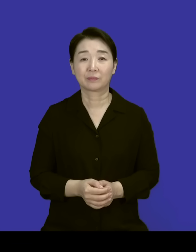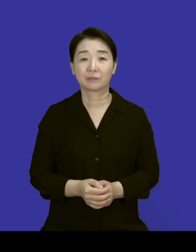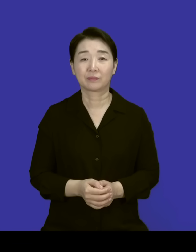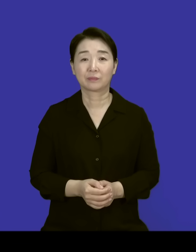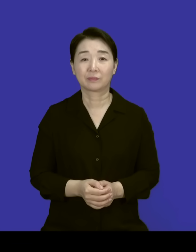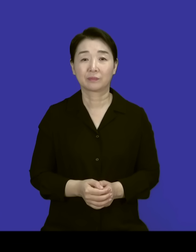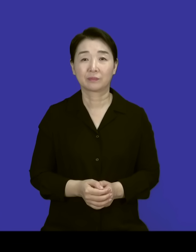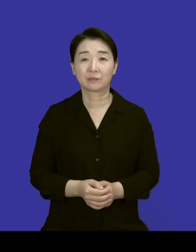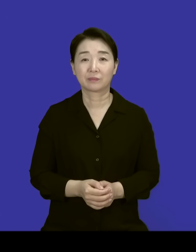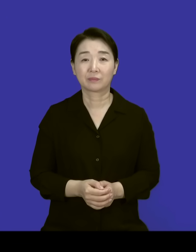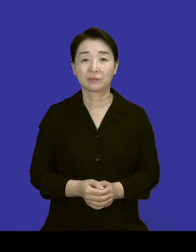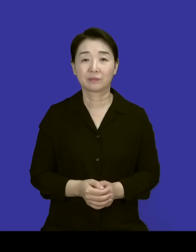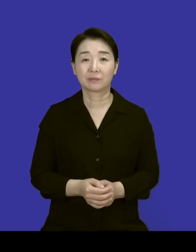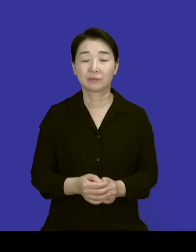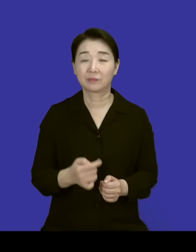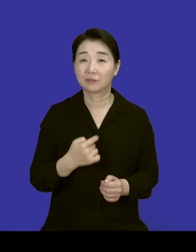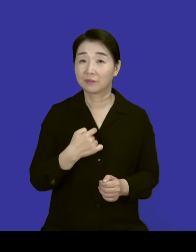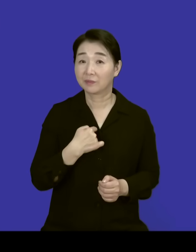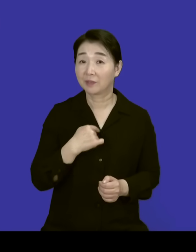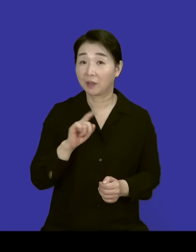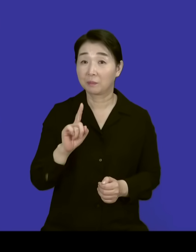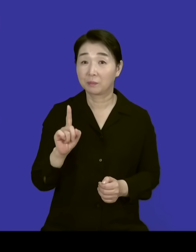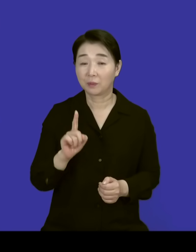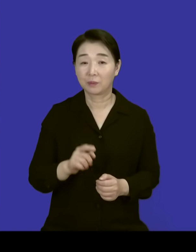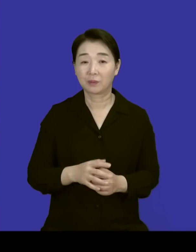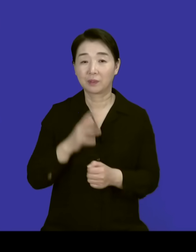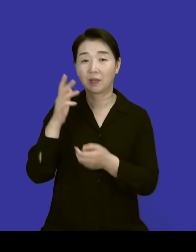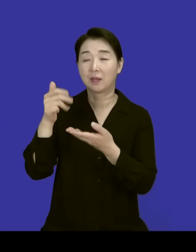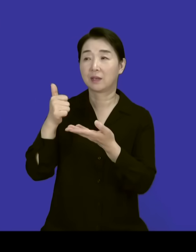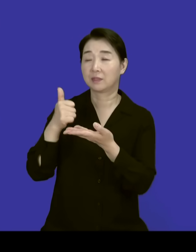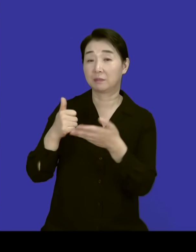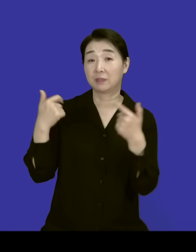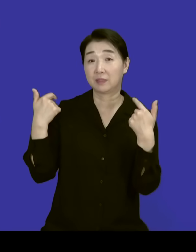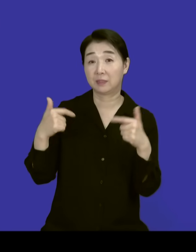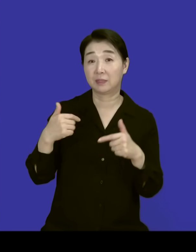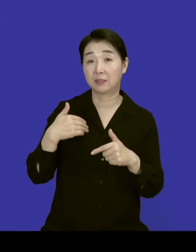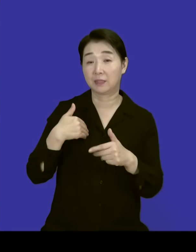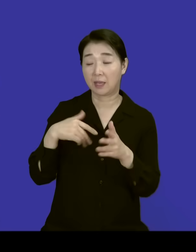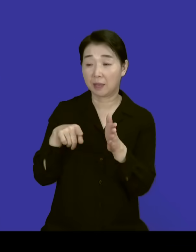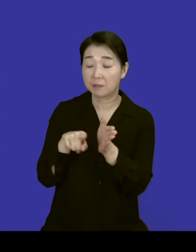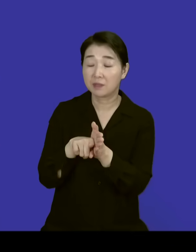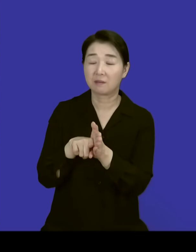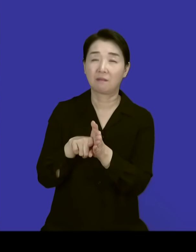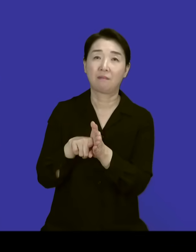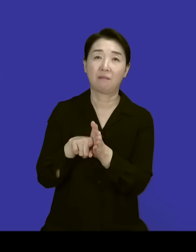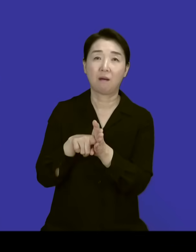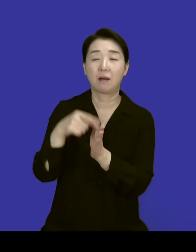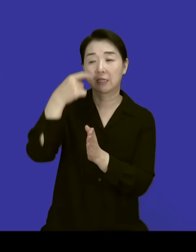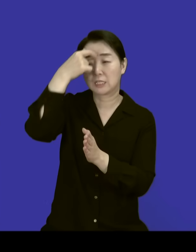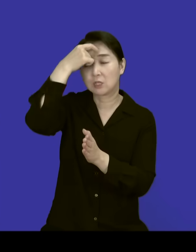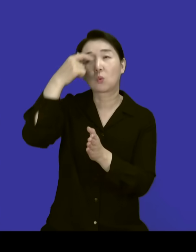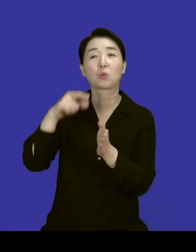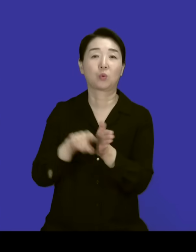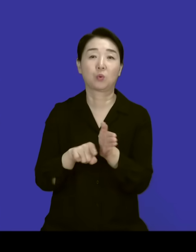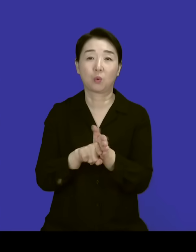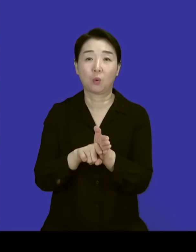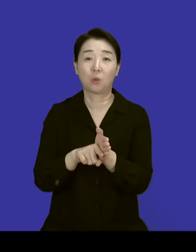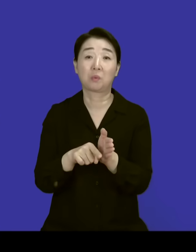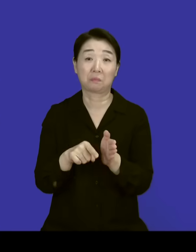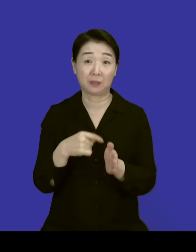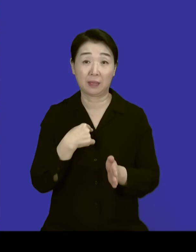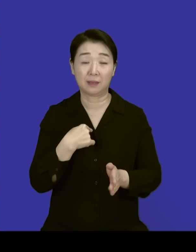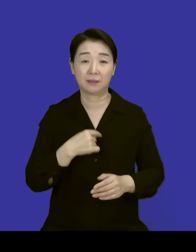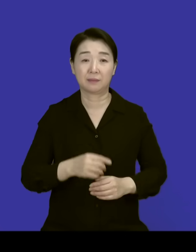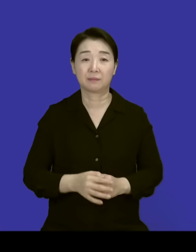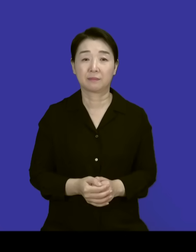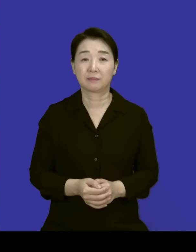아니요. 저는 그건 되게 심했어요. 하나님은 항상 제가 믿는 건 기독교다. 그래요. 그리고 하나님이 계시다. 제가 뭐